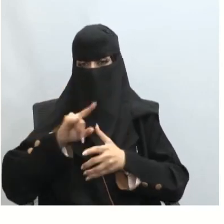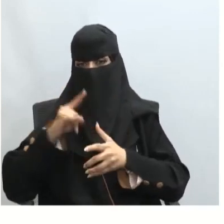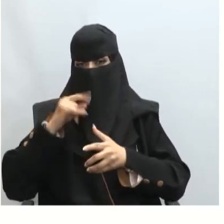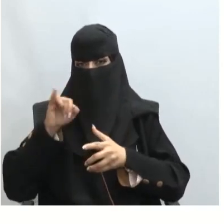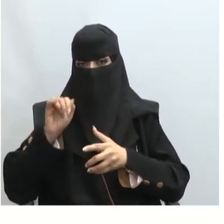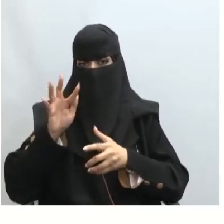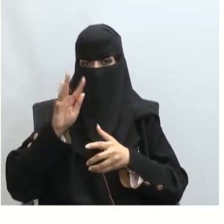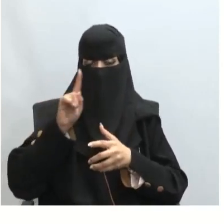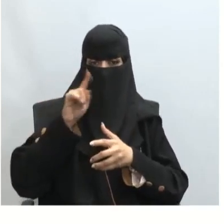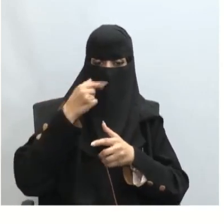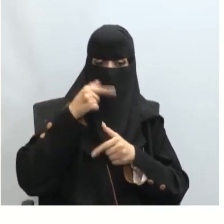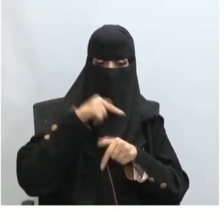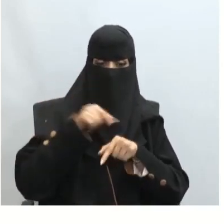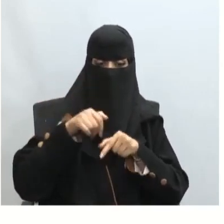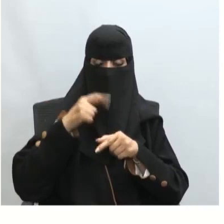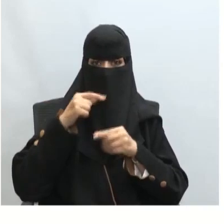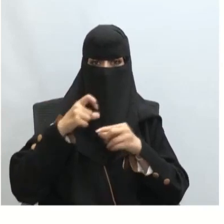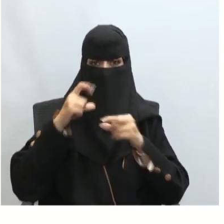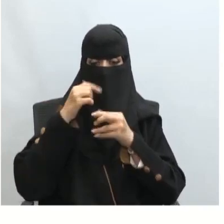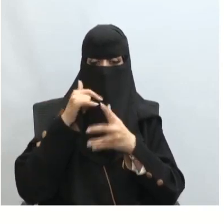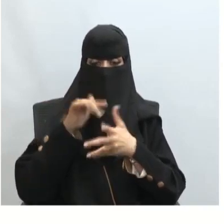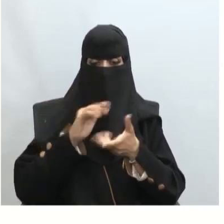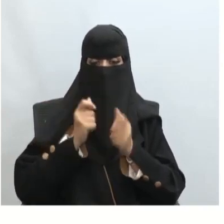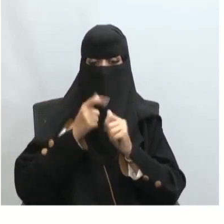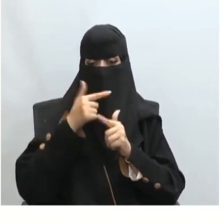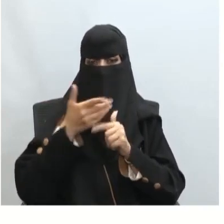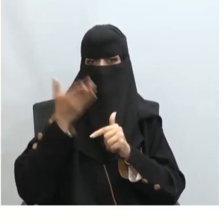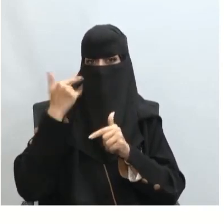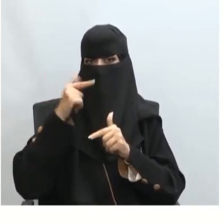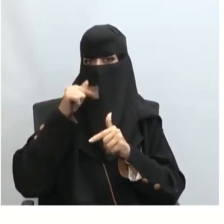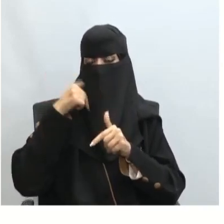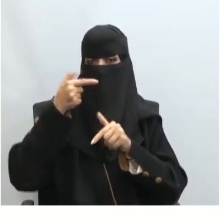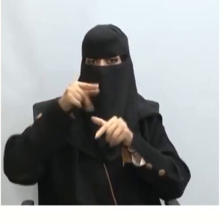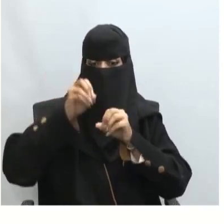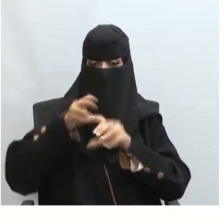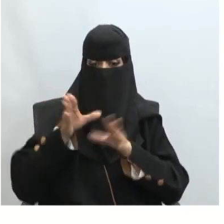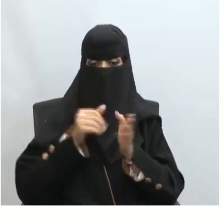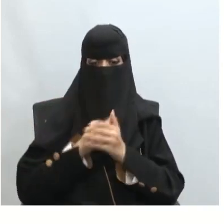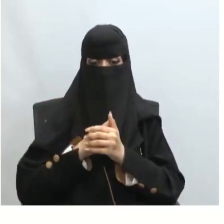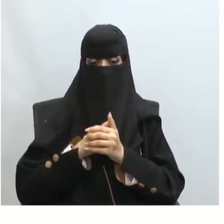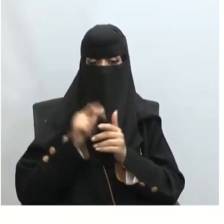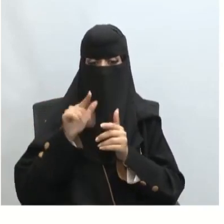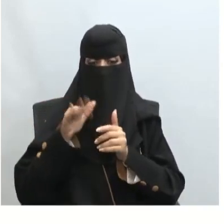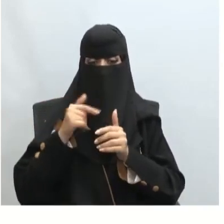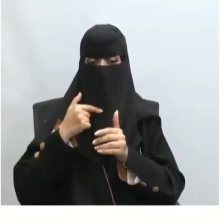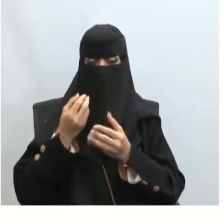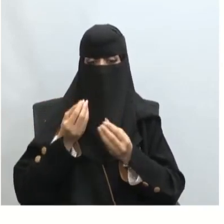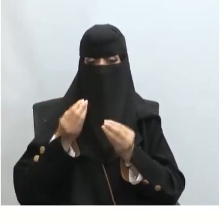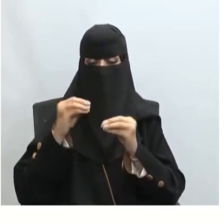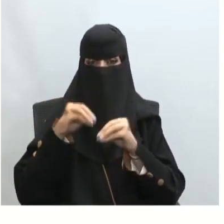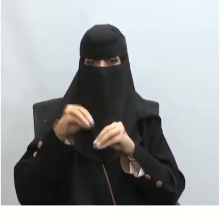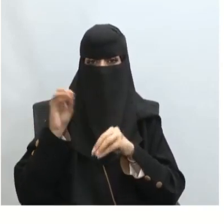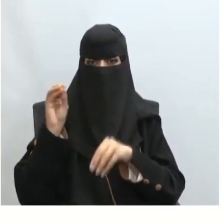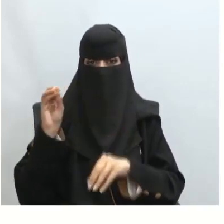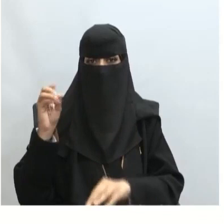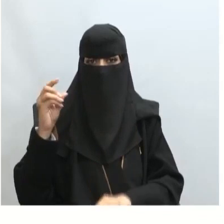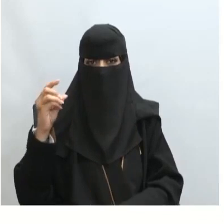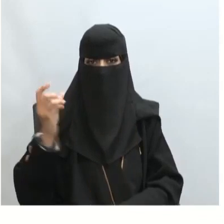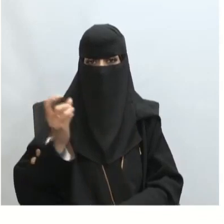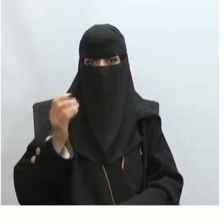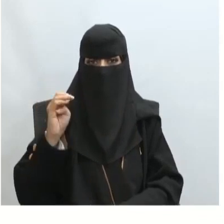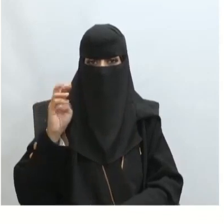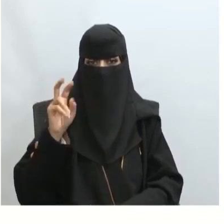مشبع الى دهن مشبع كان غير مشبع واصبح مشبع اذن اضافه هيدروجين وهو